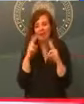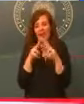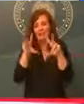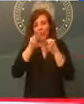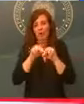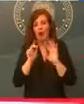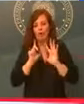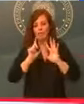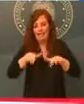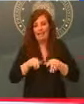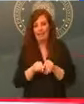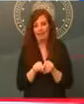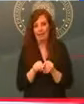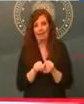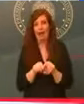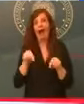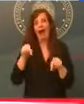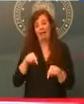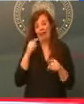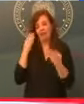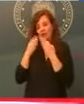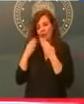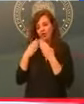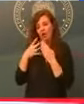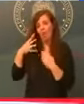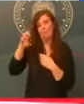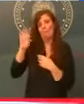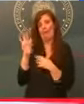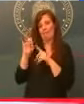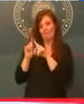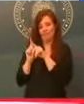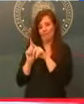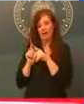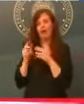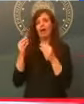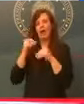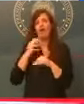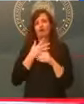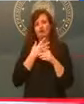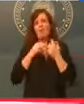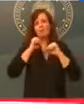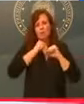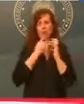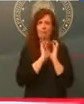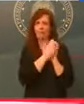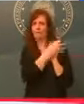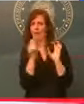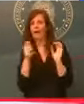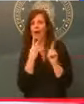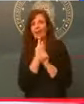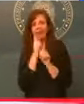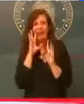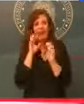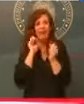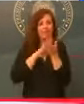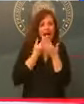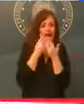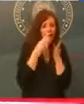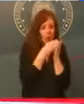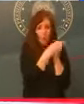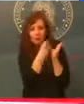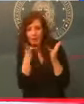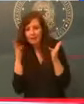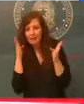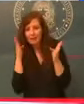allo studio con il MEF le varie misure e c un ventaglio di ipotesi stiamo riflettendo per quanto riguarda il